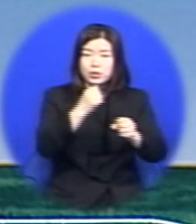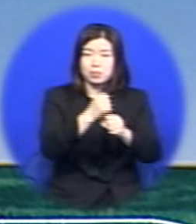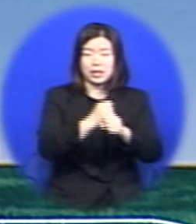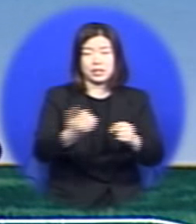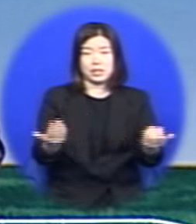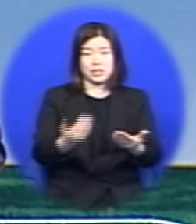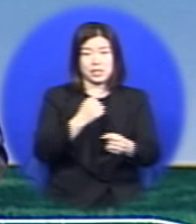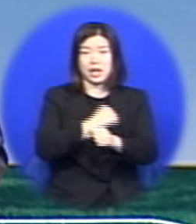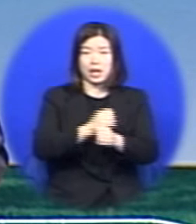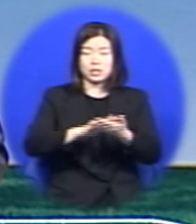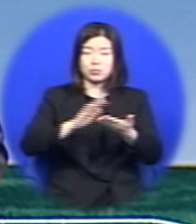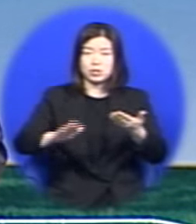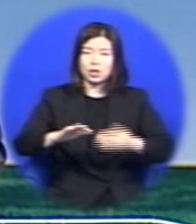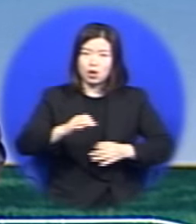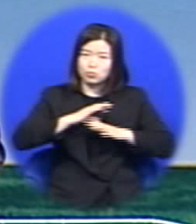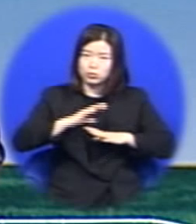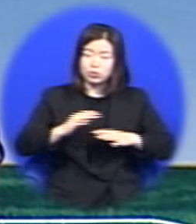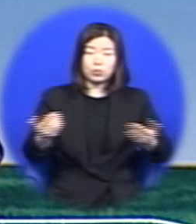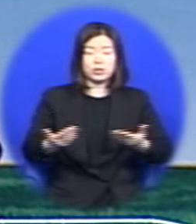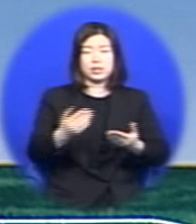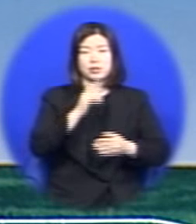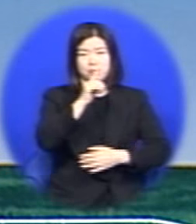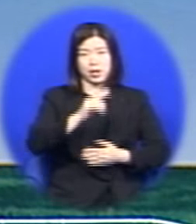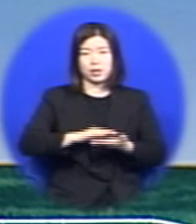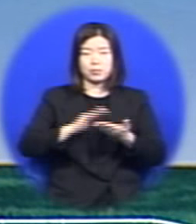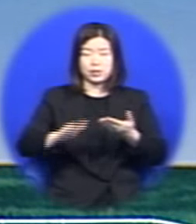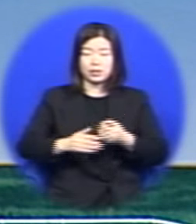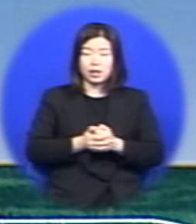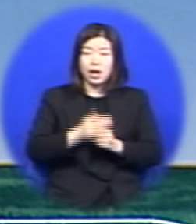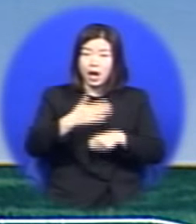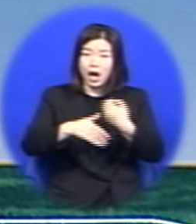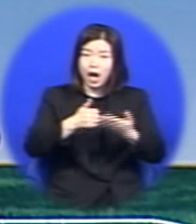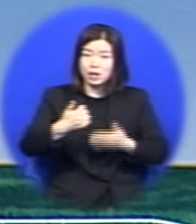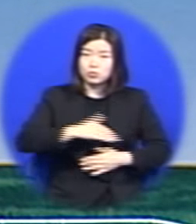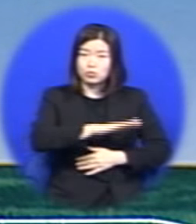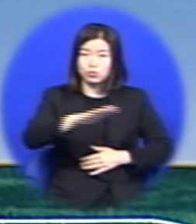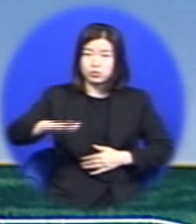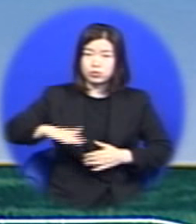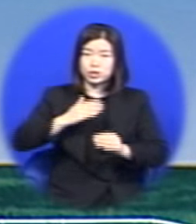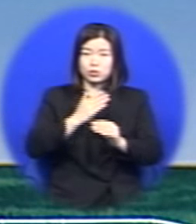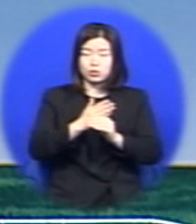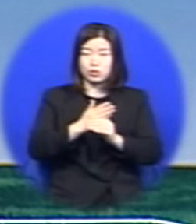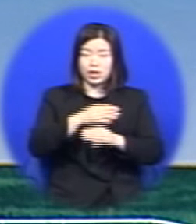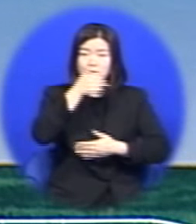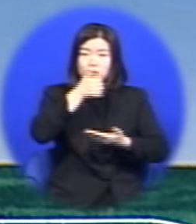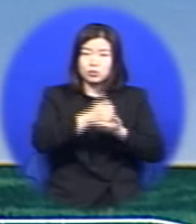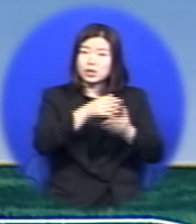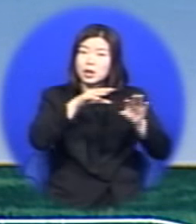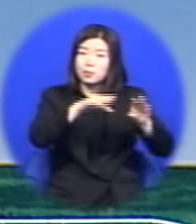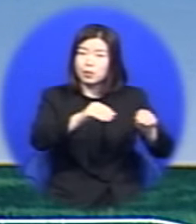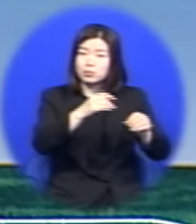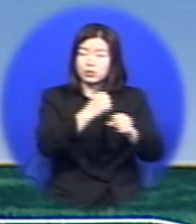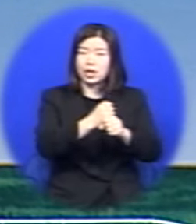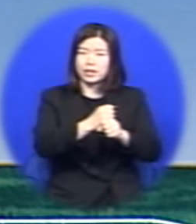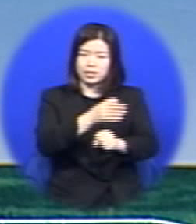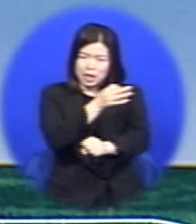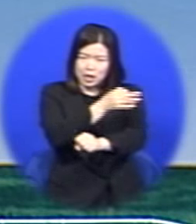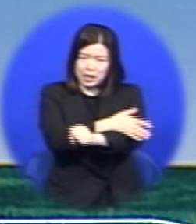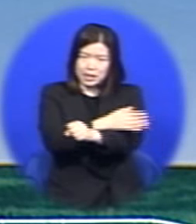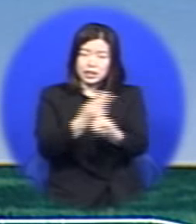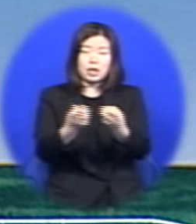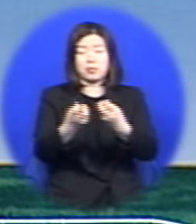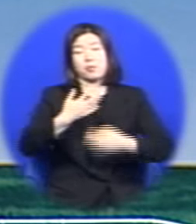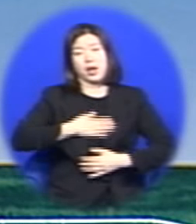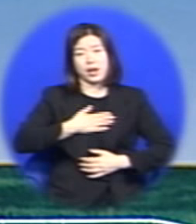그건 무서운 일을 말하는 것입니다. 하나님은 우리 가운데 죄를 그치게 하는 아주 간단한 방법을